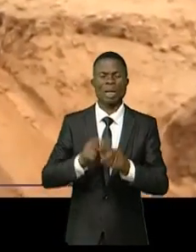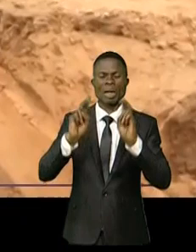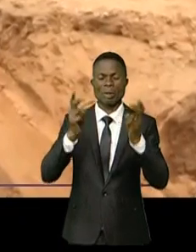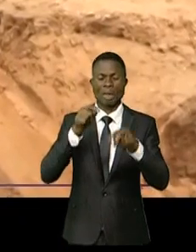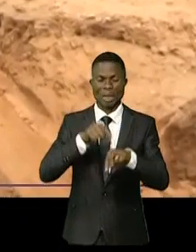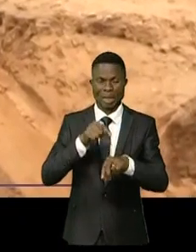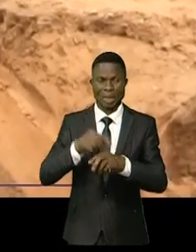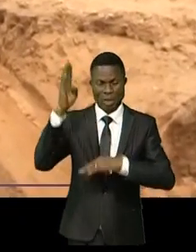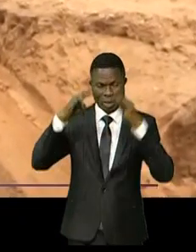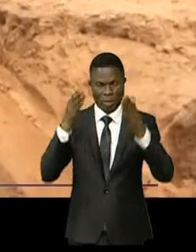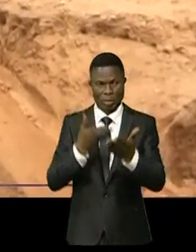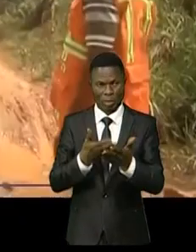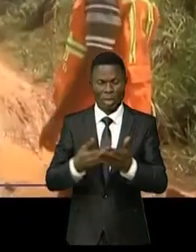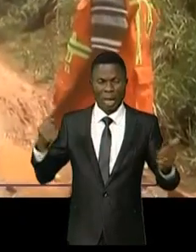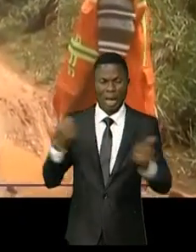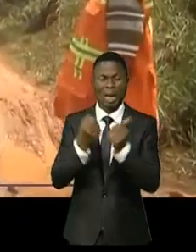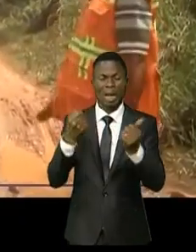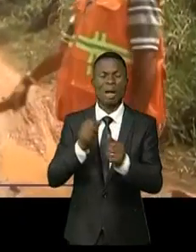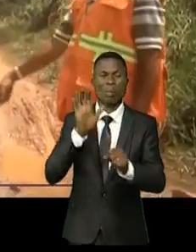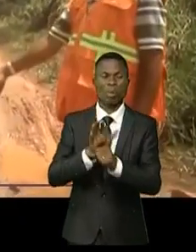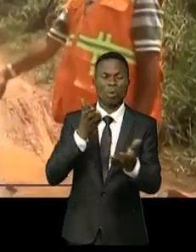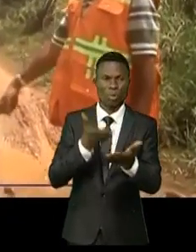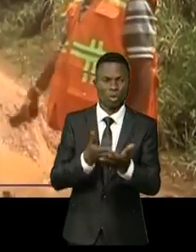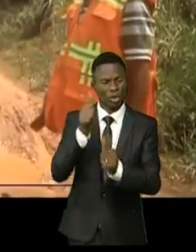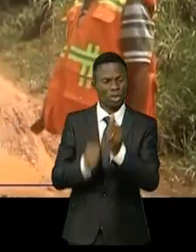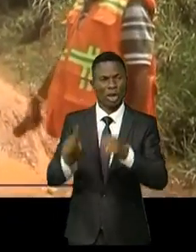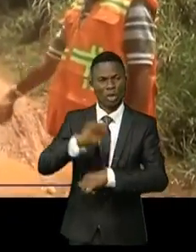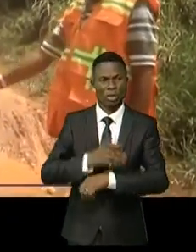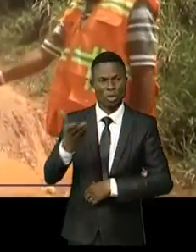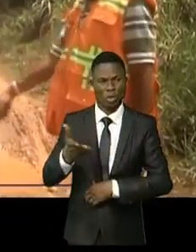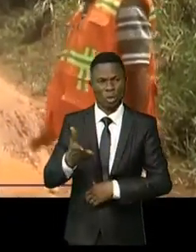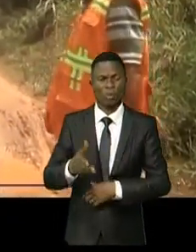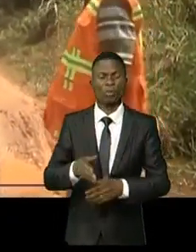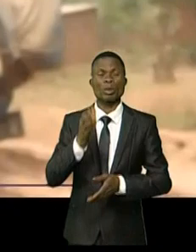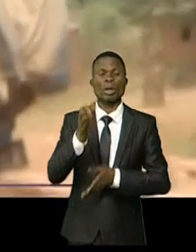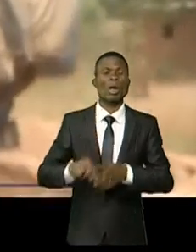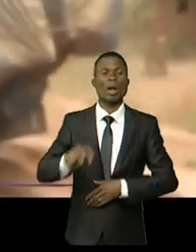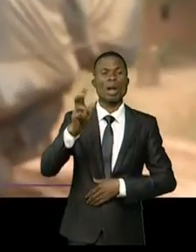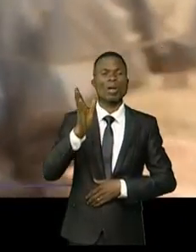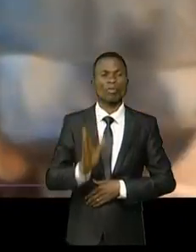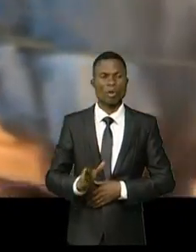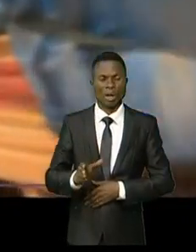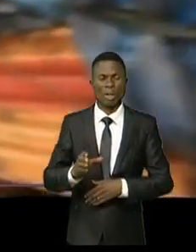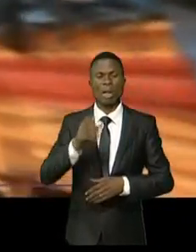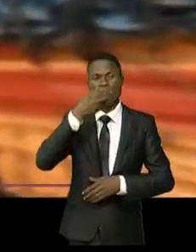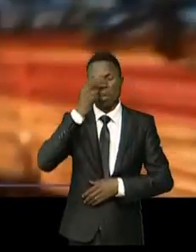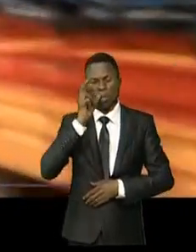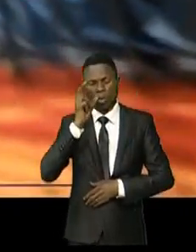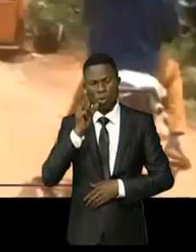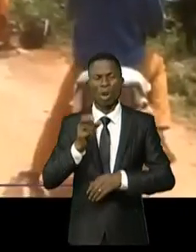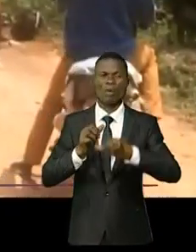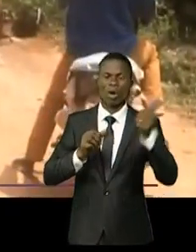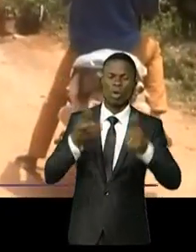cette période. Des accidents sont enregistrés presque chaque jour. Les usagers de la route Bukavu Uvira Fizi Kalemi